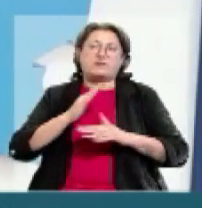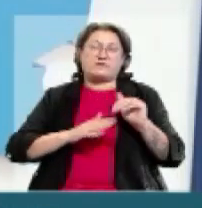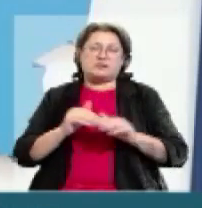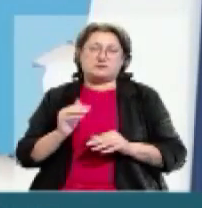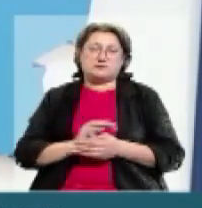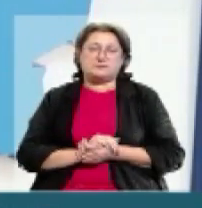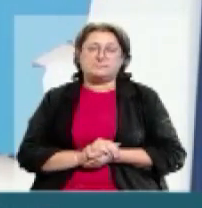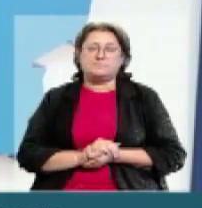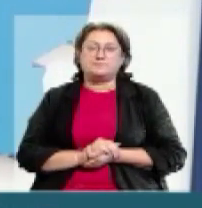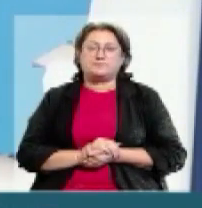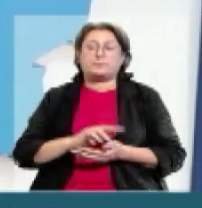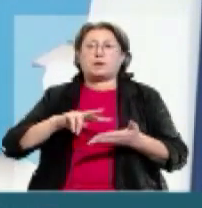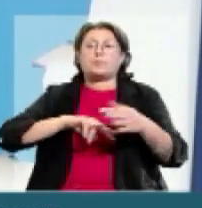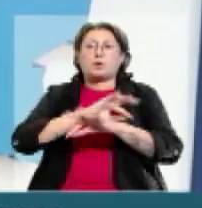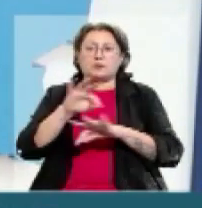қатысты. Назарбаев